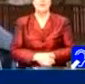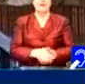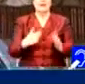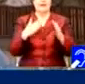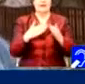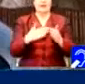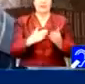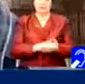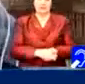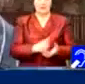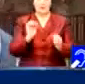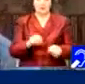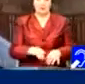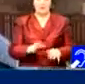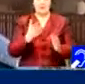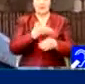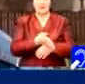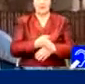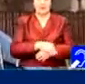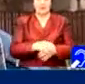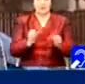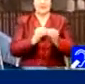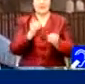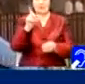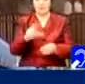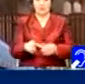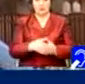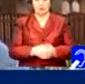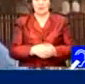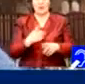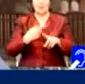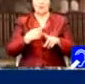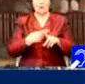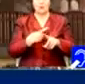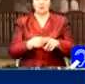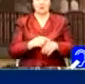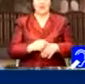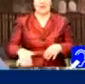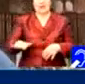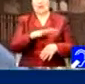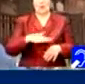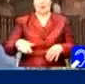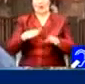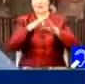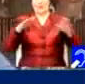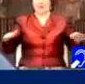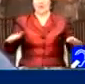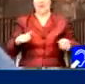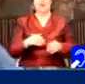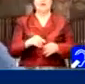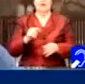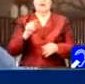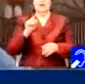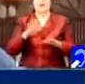casă putem să găzduim 10 persoane, plus în curte avem loc și